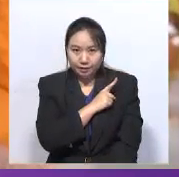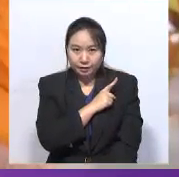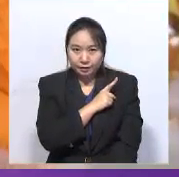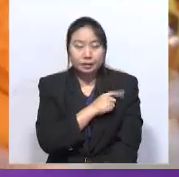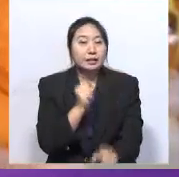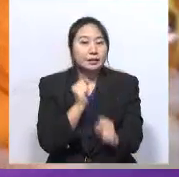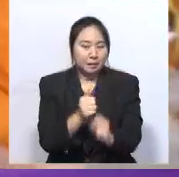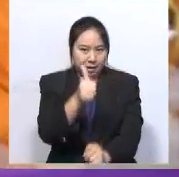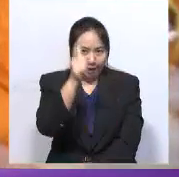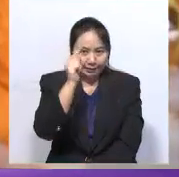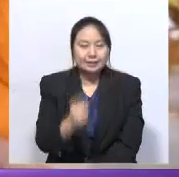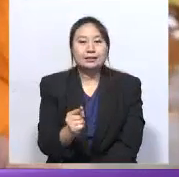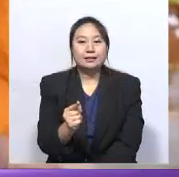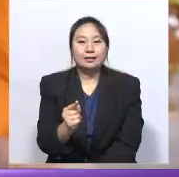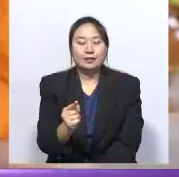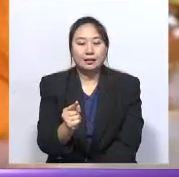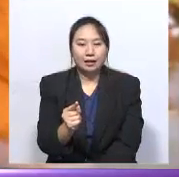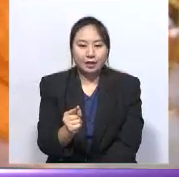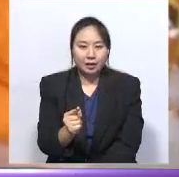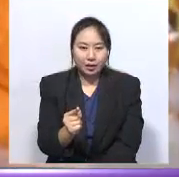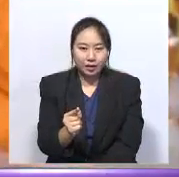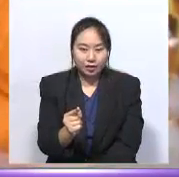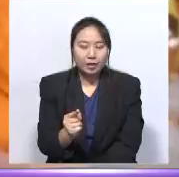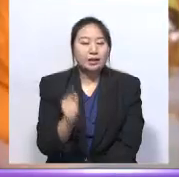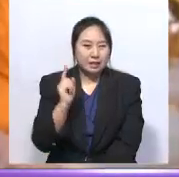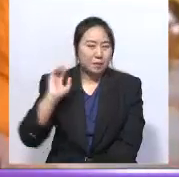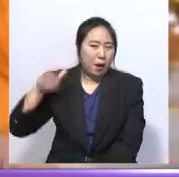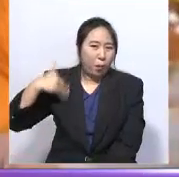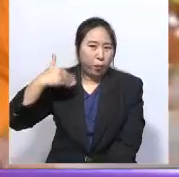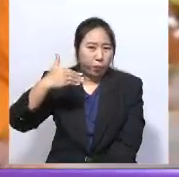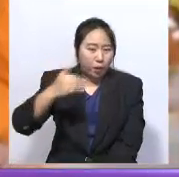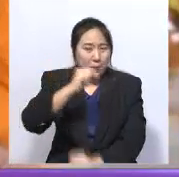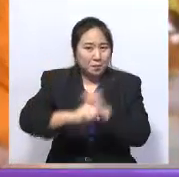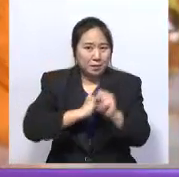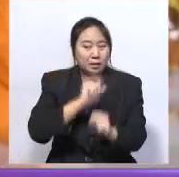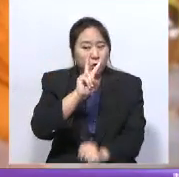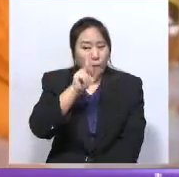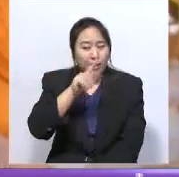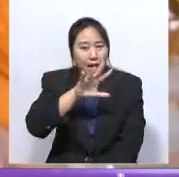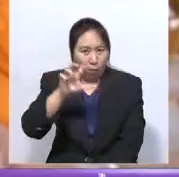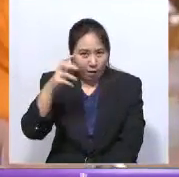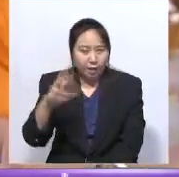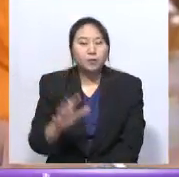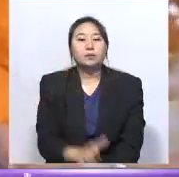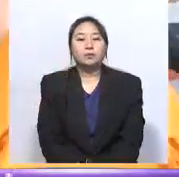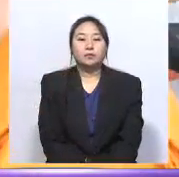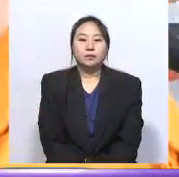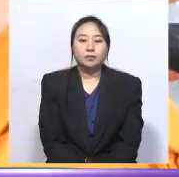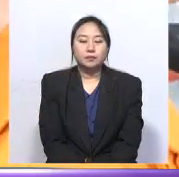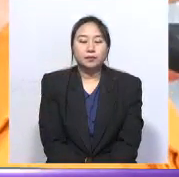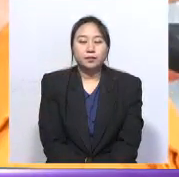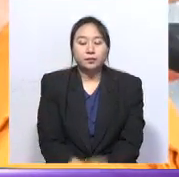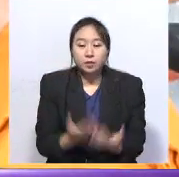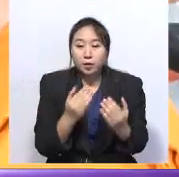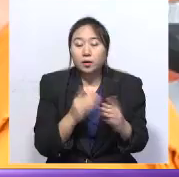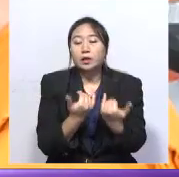ปฏิบัติได้จริงแม้แต่จะยืนยาวมาถึงกว่า 2,500 ปีแล้วก็ตามครับ สำหรับ